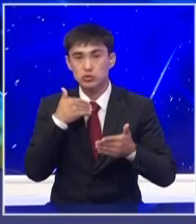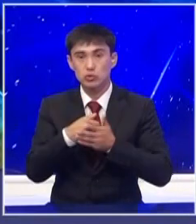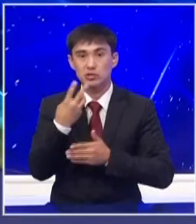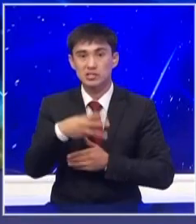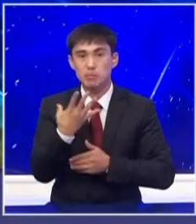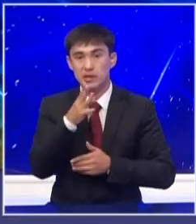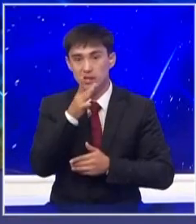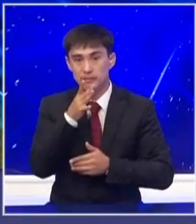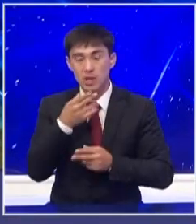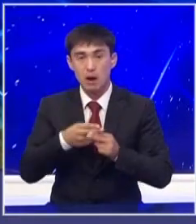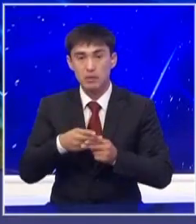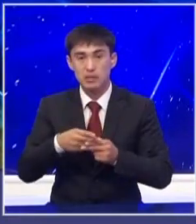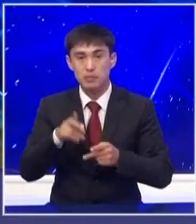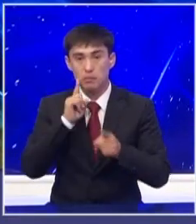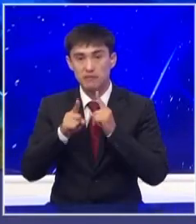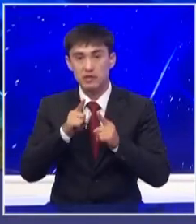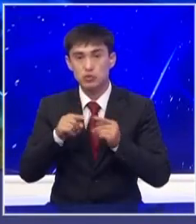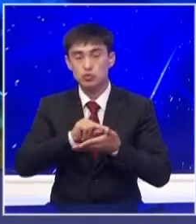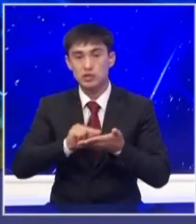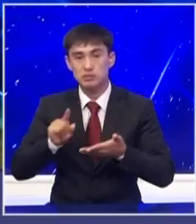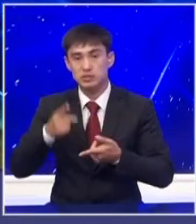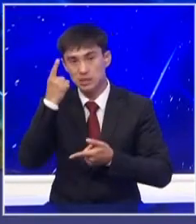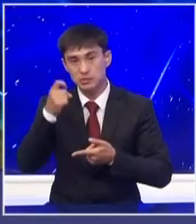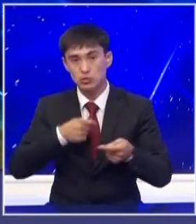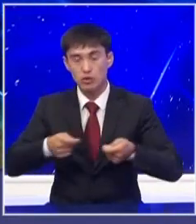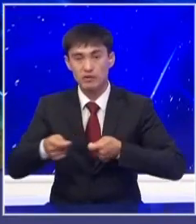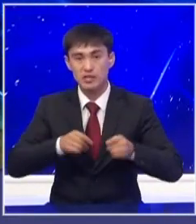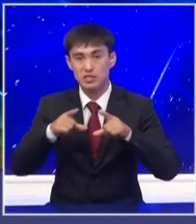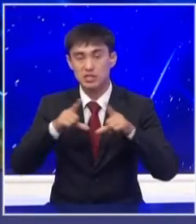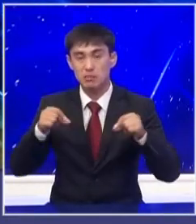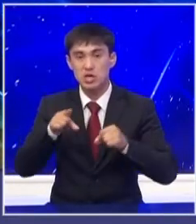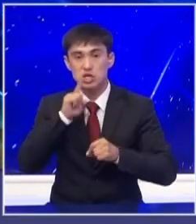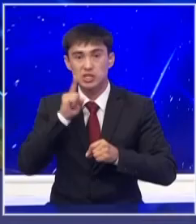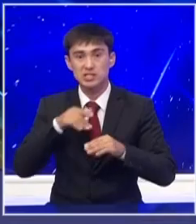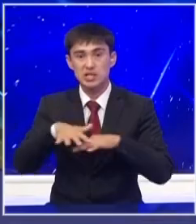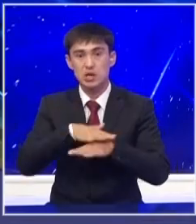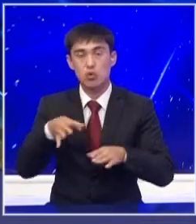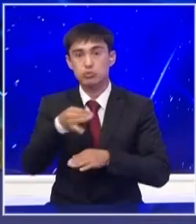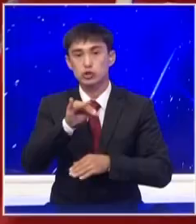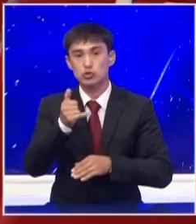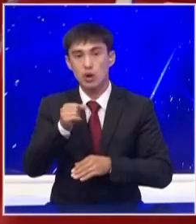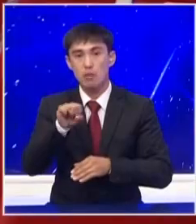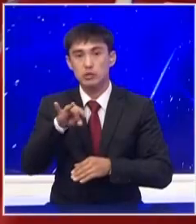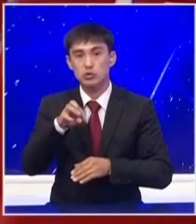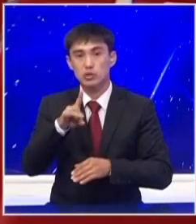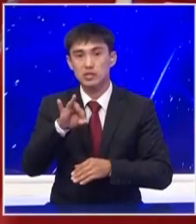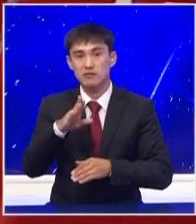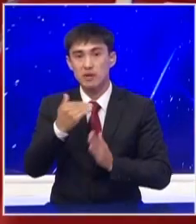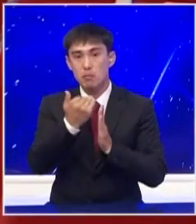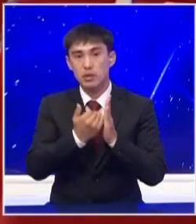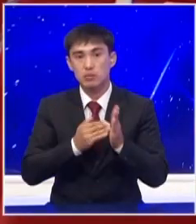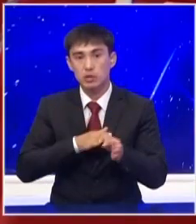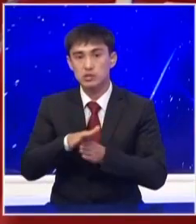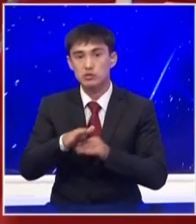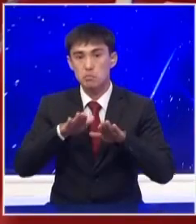до 35 лет. Об этом на брифинге с журналистами сообщил руководитель штаба «Жасыл-Ель» области ЖИТСУ Аманжол Уразалиев.